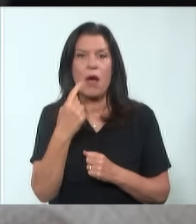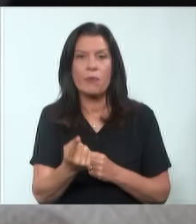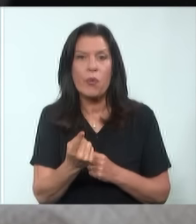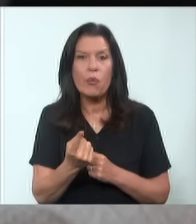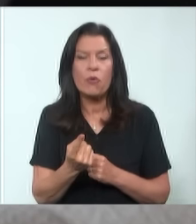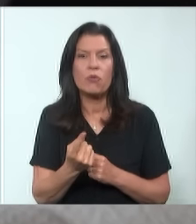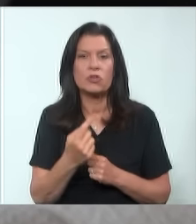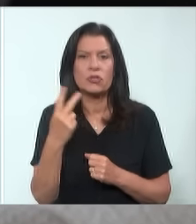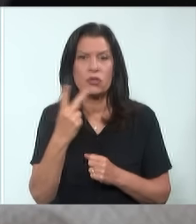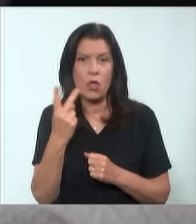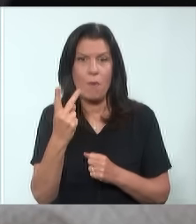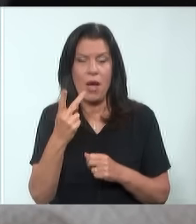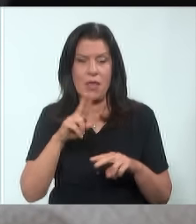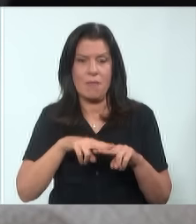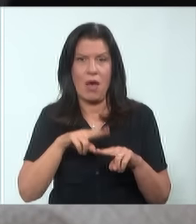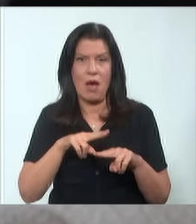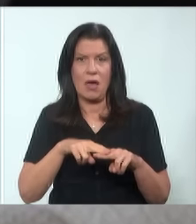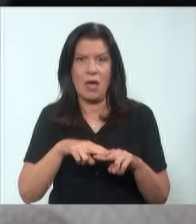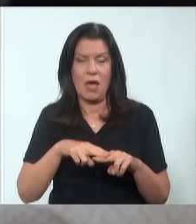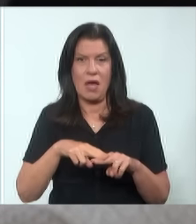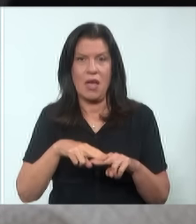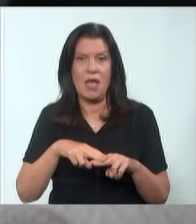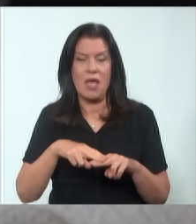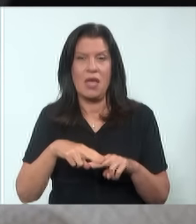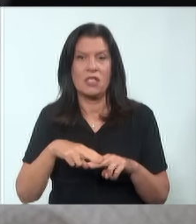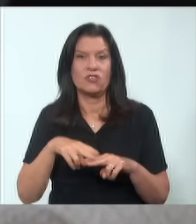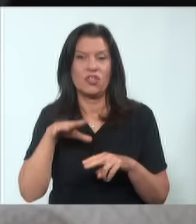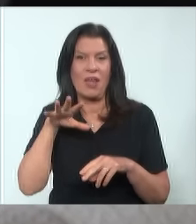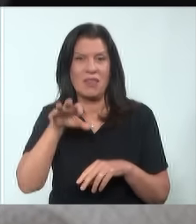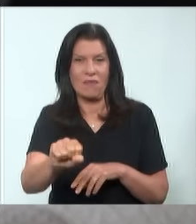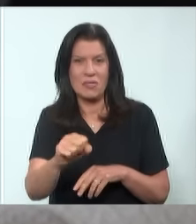שיומיים בעצם אחרי שהם נתפסו ביחד, כל הארבע בנות,